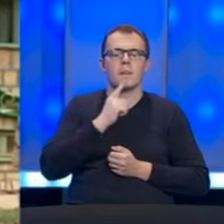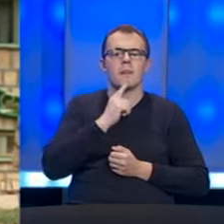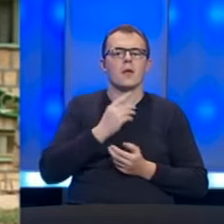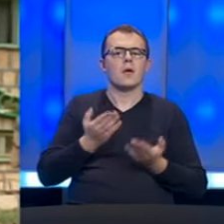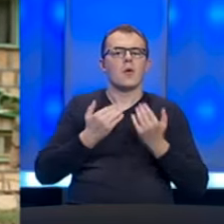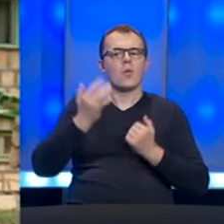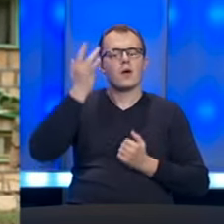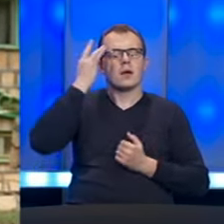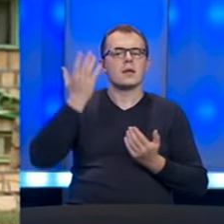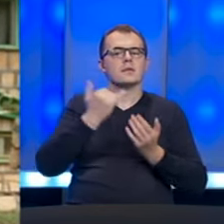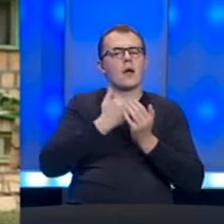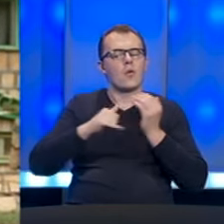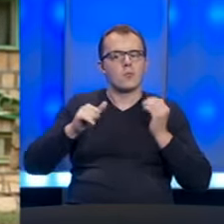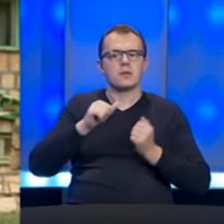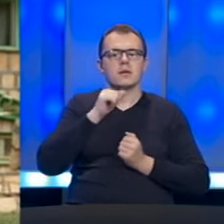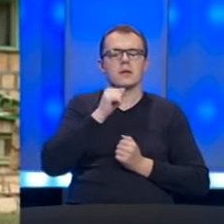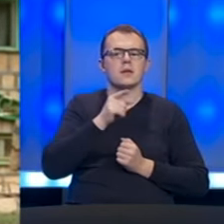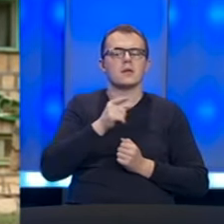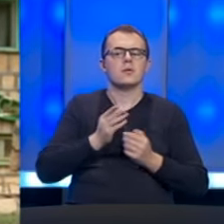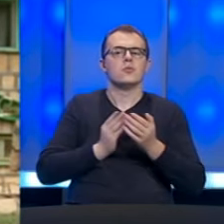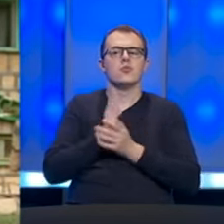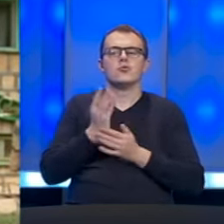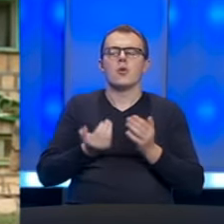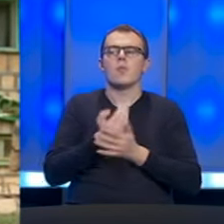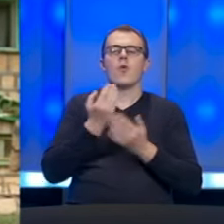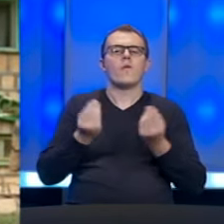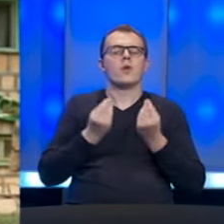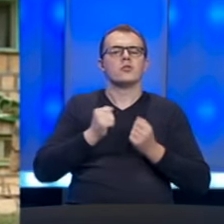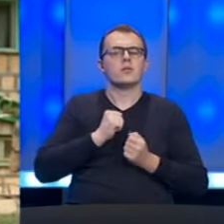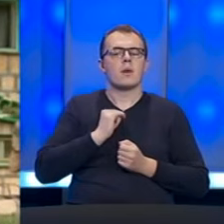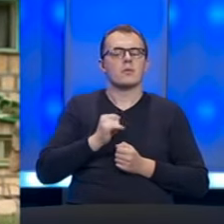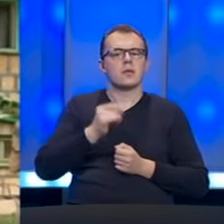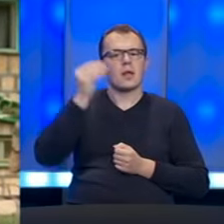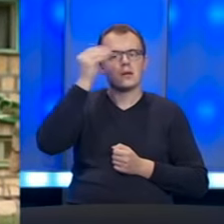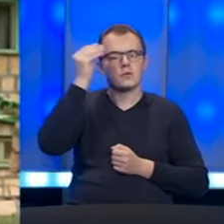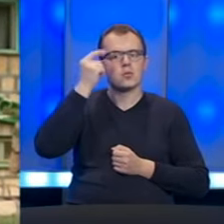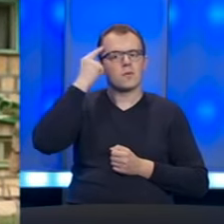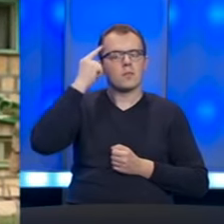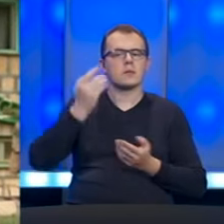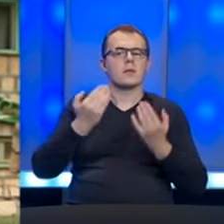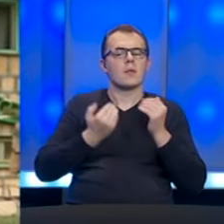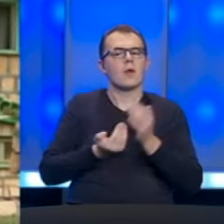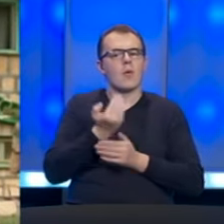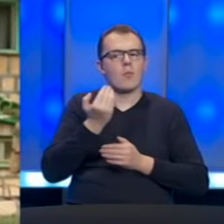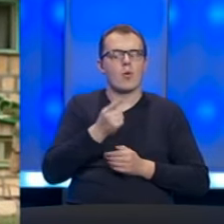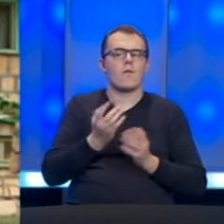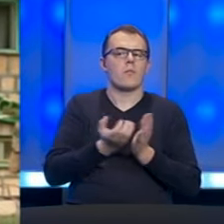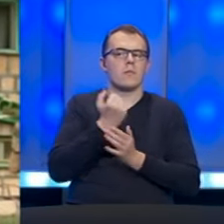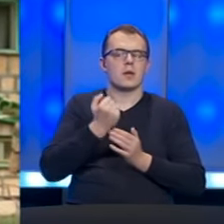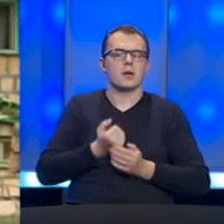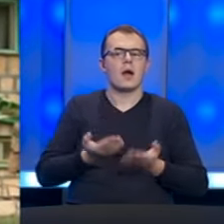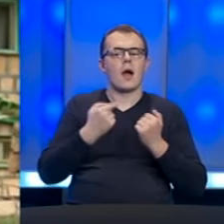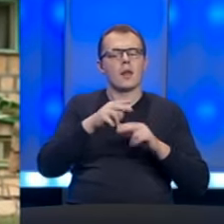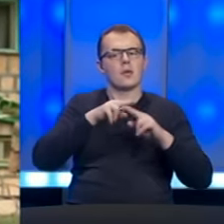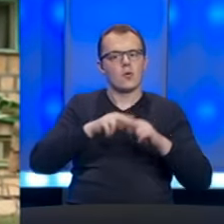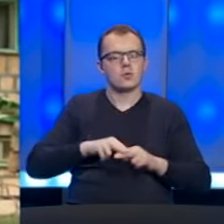koji ne zna gubiti. Evo, i u slučaju ponovo nečega imamo sada iskustvo, mislim da bi ponovo pobjedili. Ali da